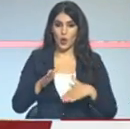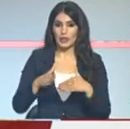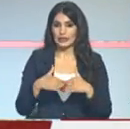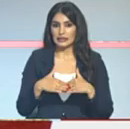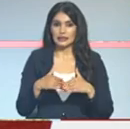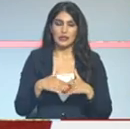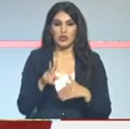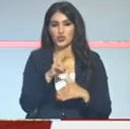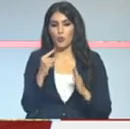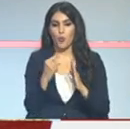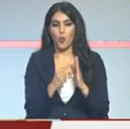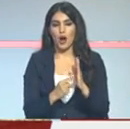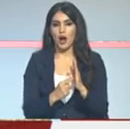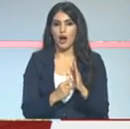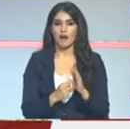اكثر